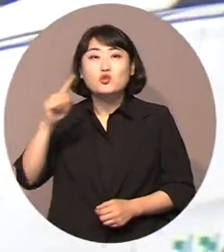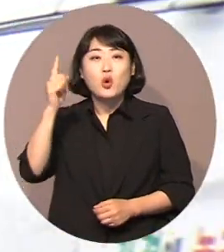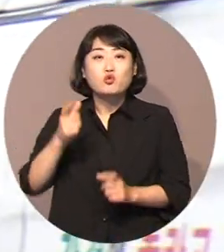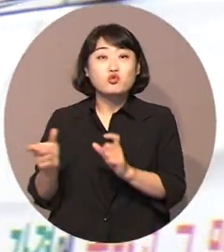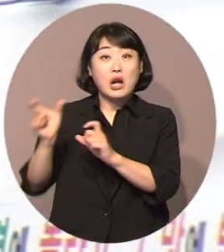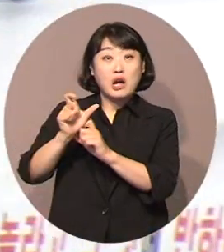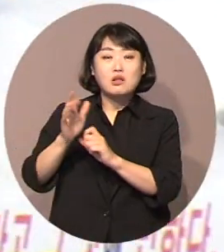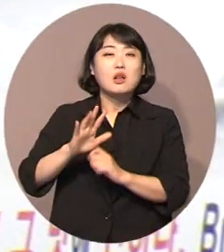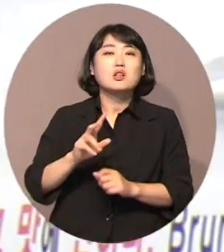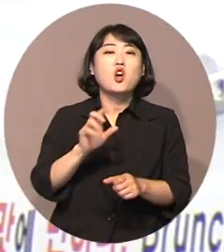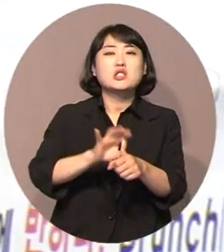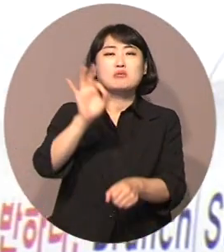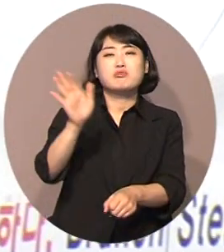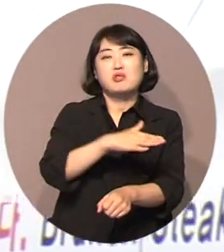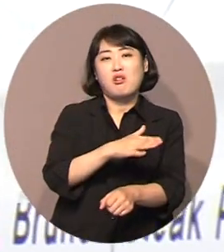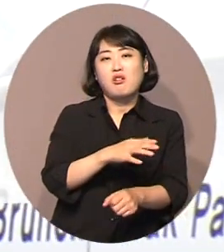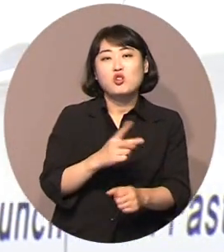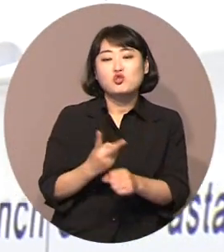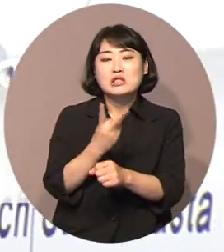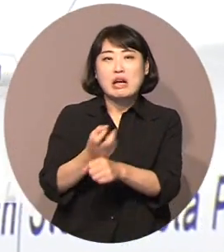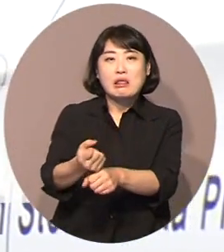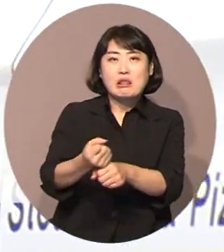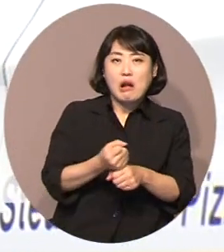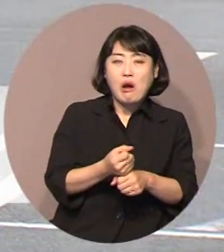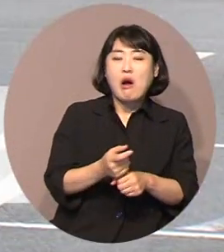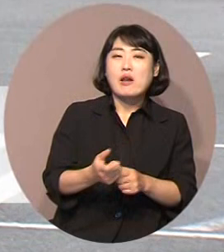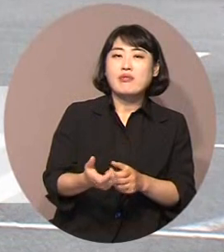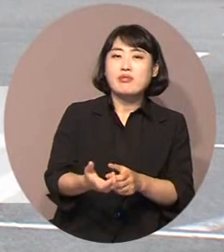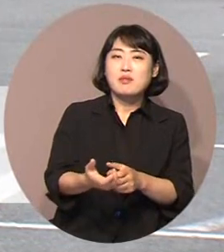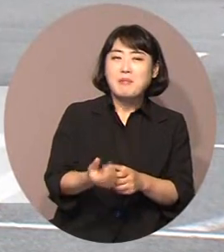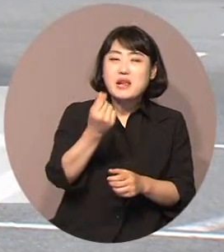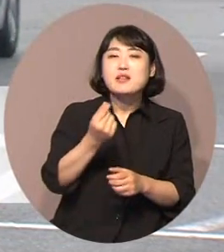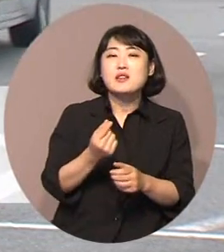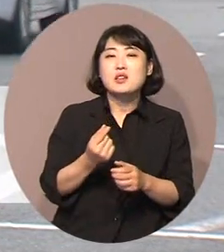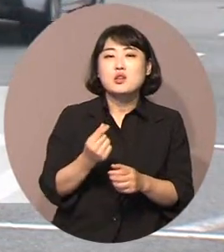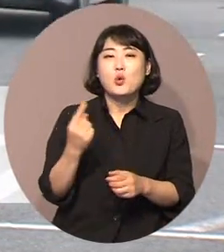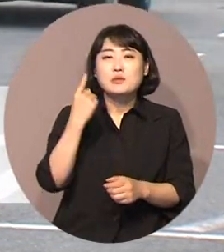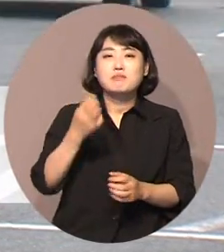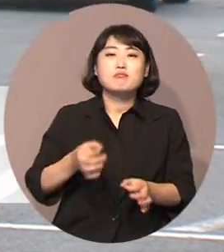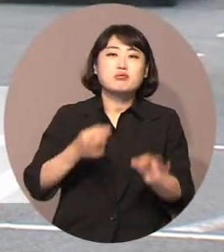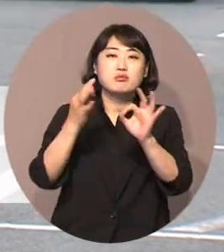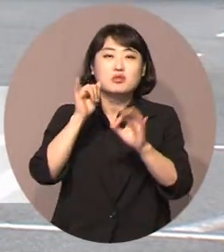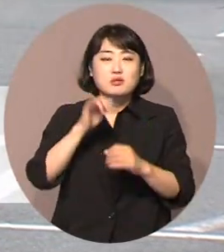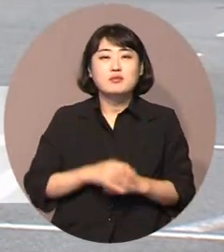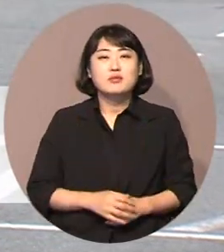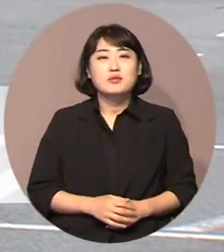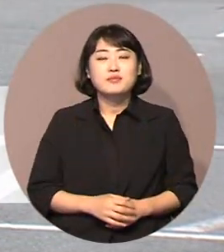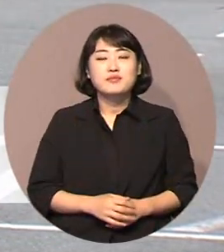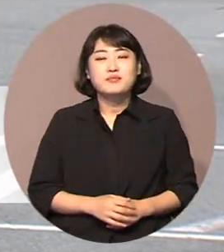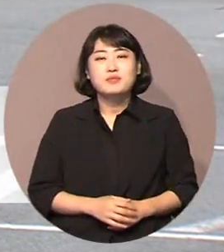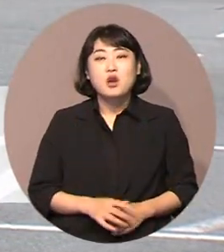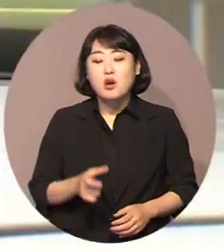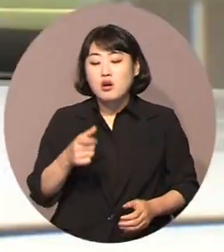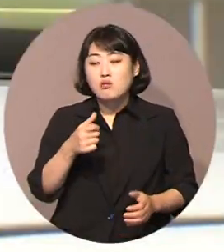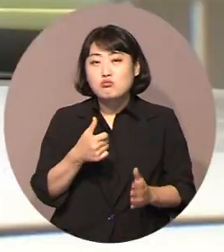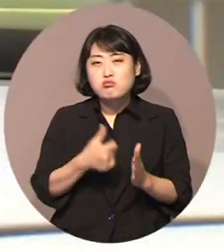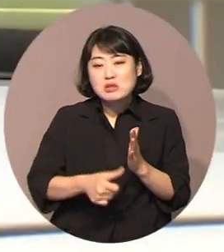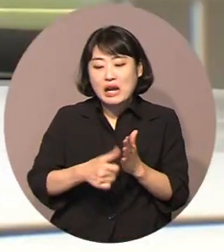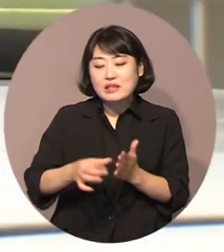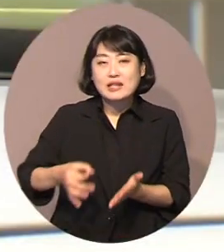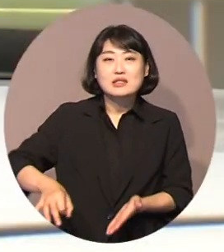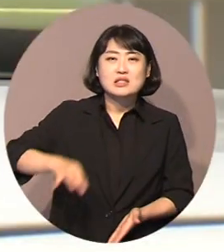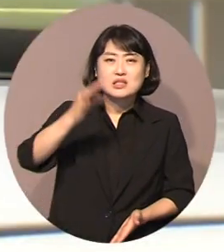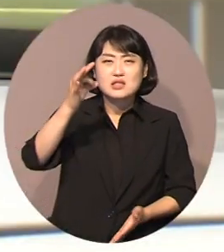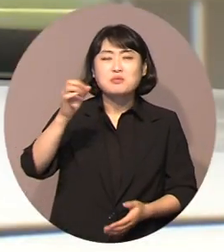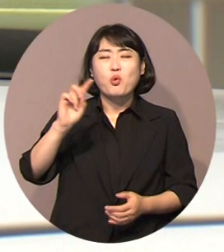2시간 당겨지고 할증률도 20%에서 30%로 높아집니다 충남도는 물가상승과